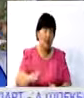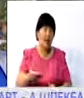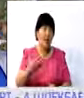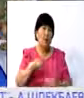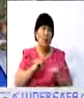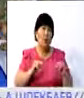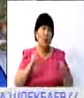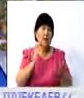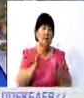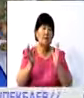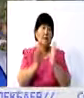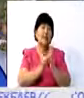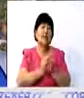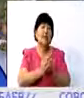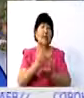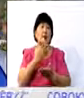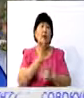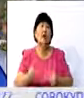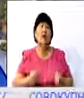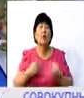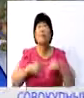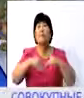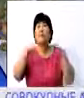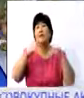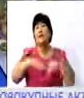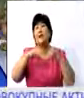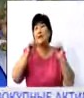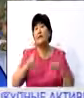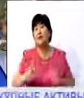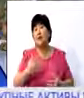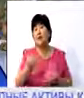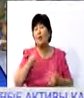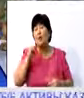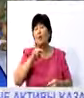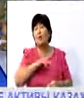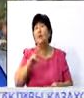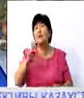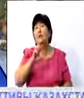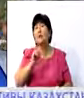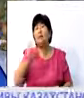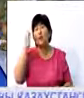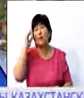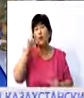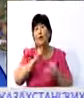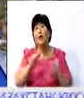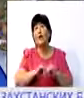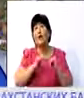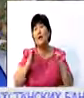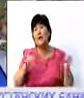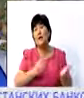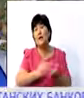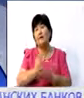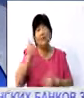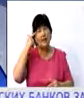учителями ставим цель направлять свои усилия на повышение квалификации, перенятие опыта работы Назарбаев интеллектуальных школ, развитие